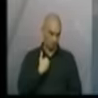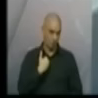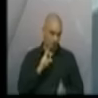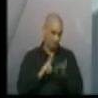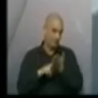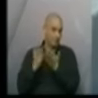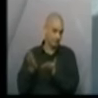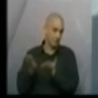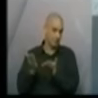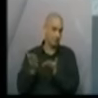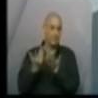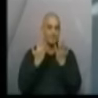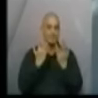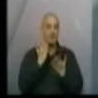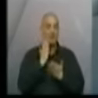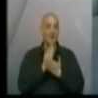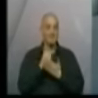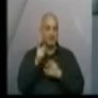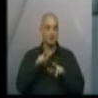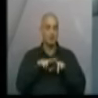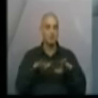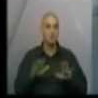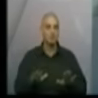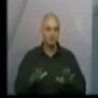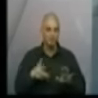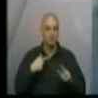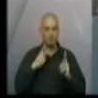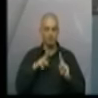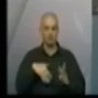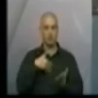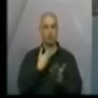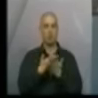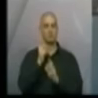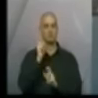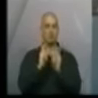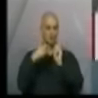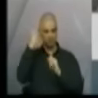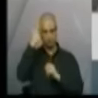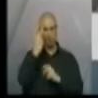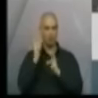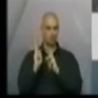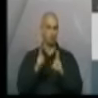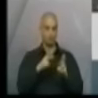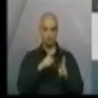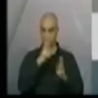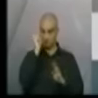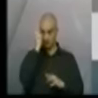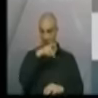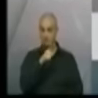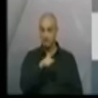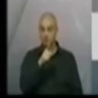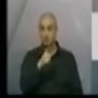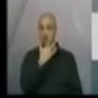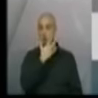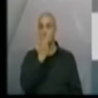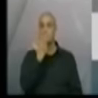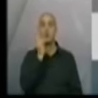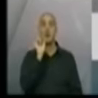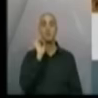ובצדק ברגע שברגע שזה המצב ניתן להציע לאוכלוסייה שלוש אפשרויות וצריך להבין שמדובר